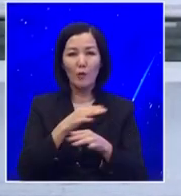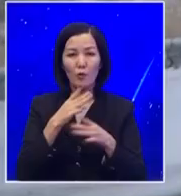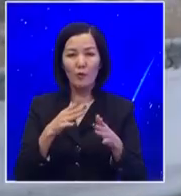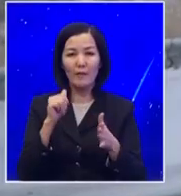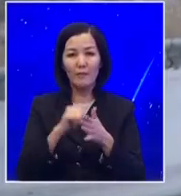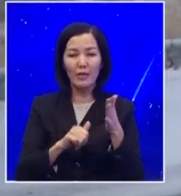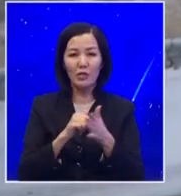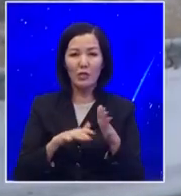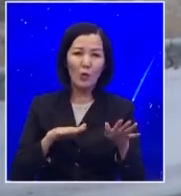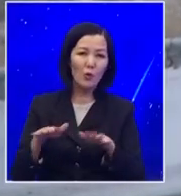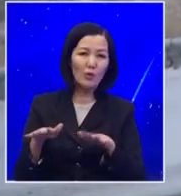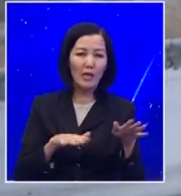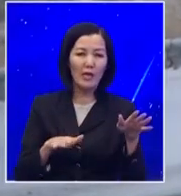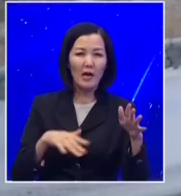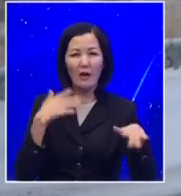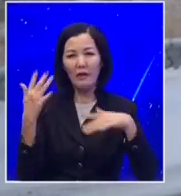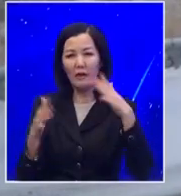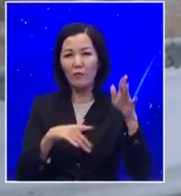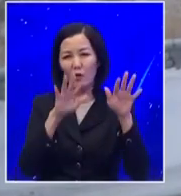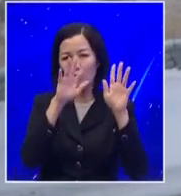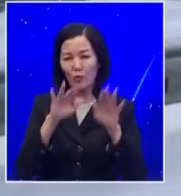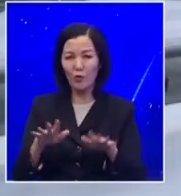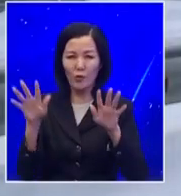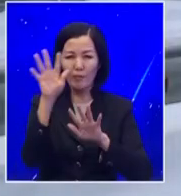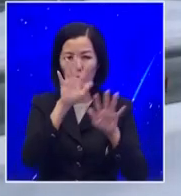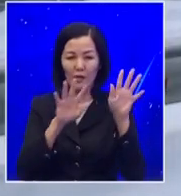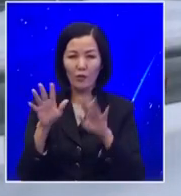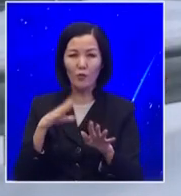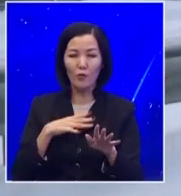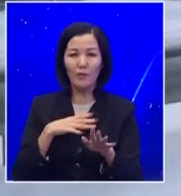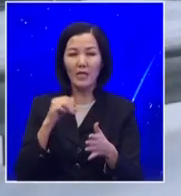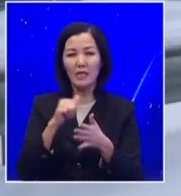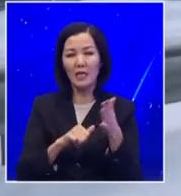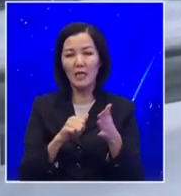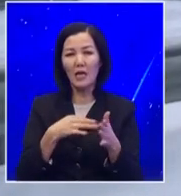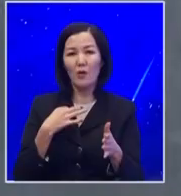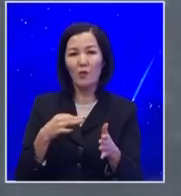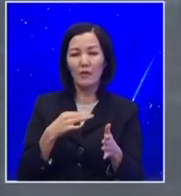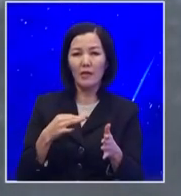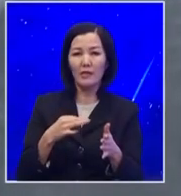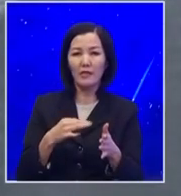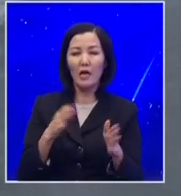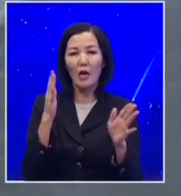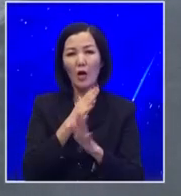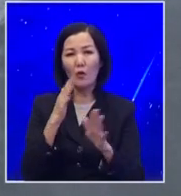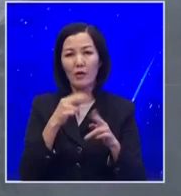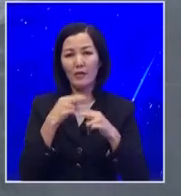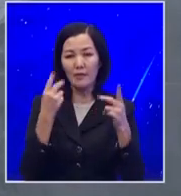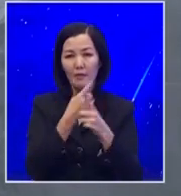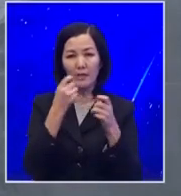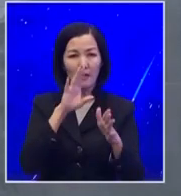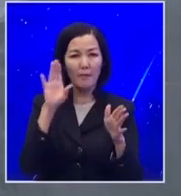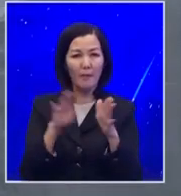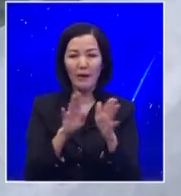себеп көп. Көк тайғақ, қарлы боран, жүргізушінің менмендігі мен салғырттығы. Шыны керек ауа райы ескертпелеріне құлақ асатыны аз.